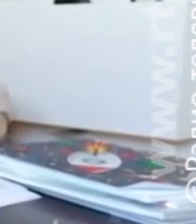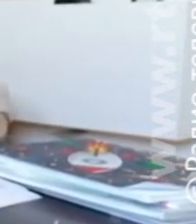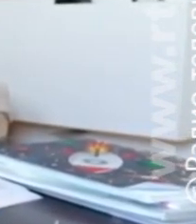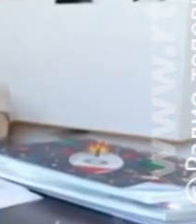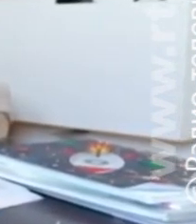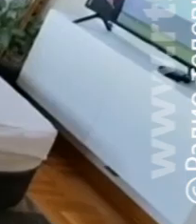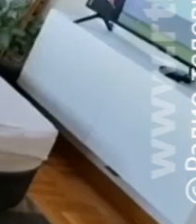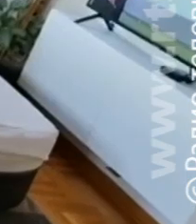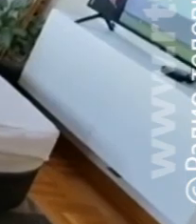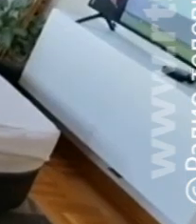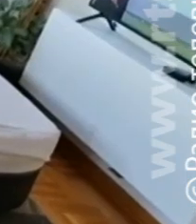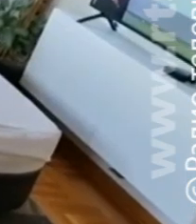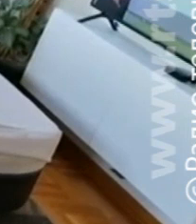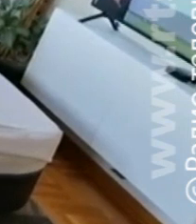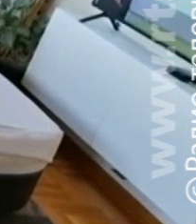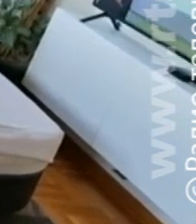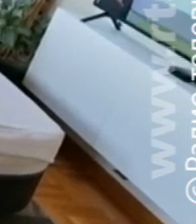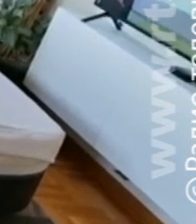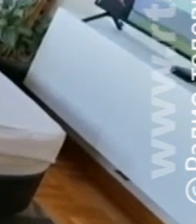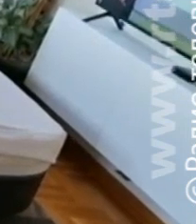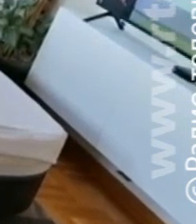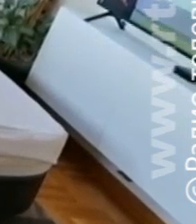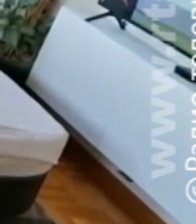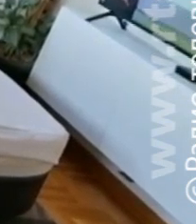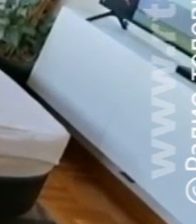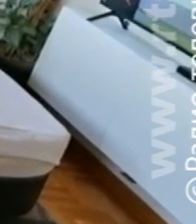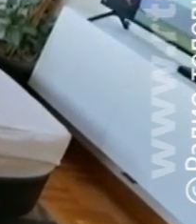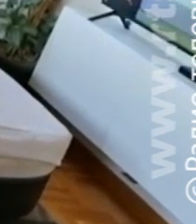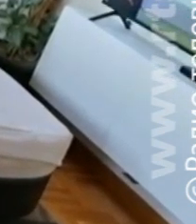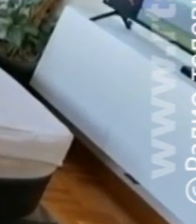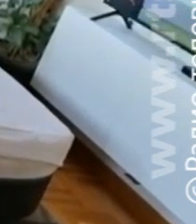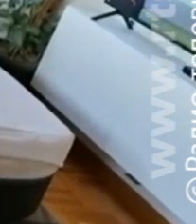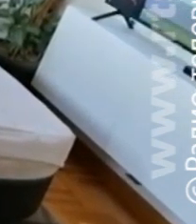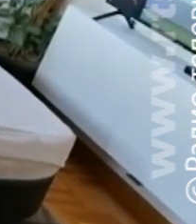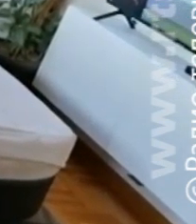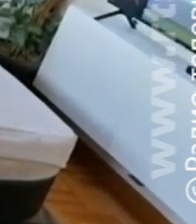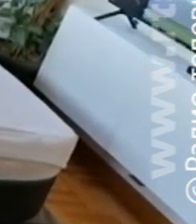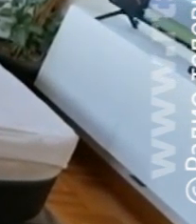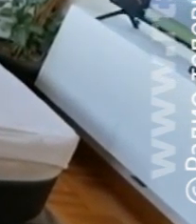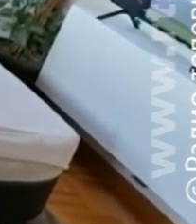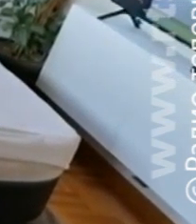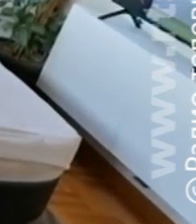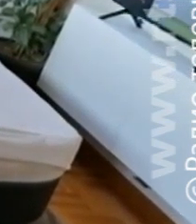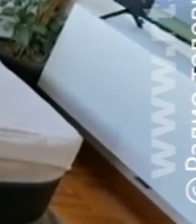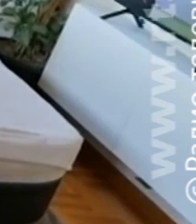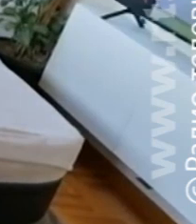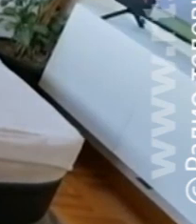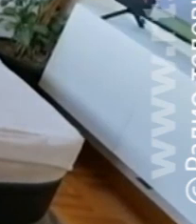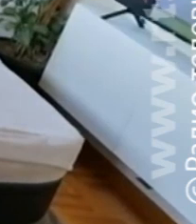opciju premotavanja, tako da u svakom trenutku možete ponovo pogledati sadržaj i na televiziji.